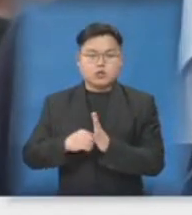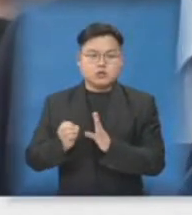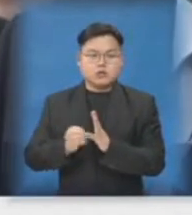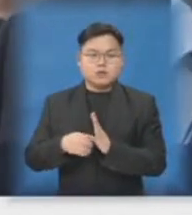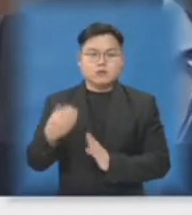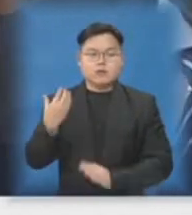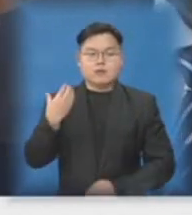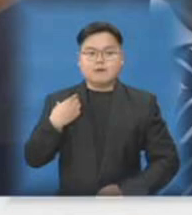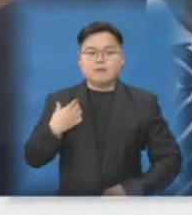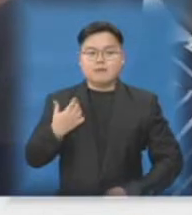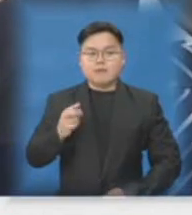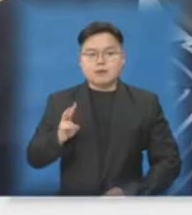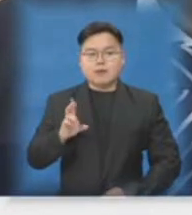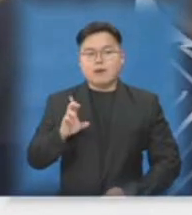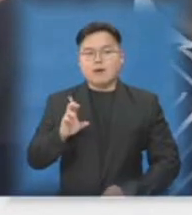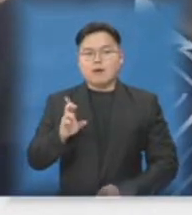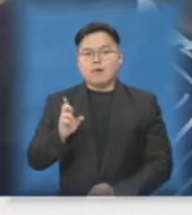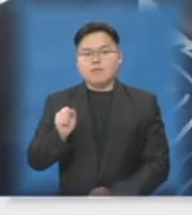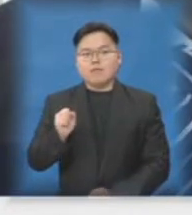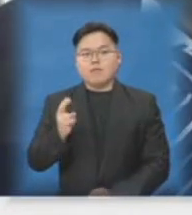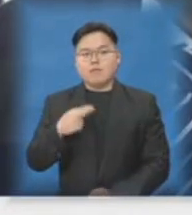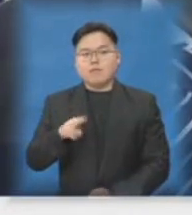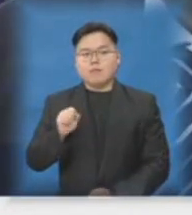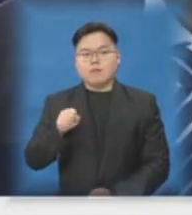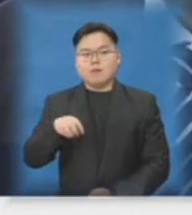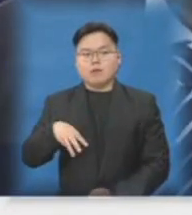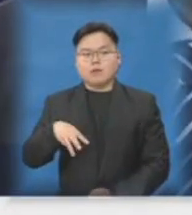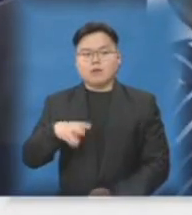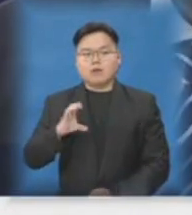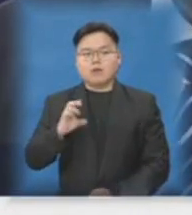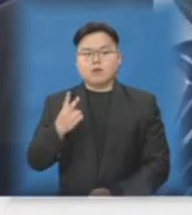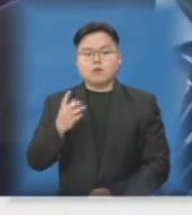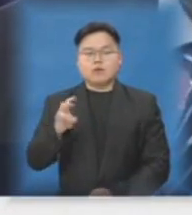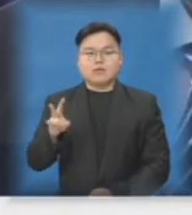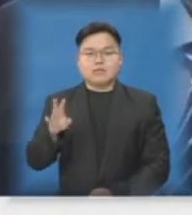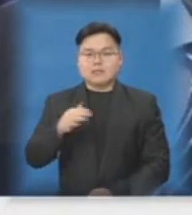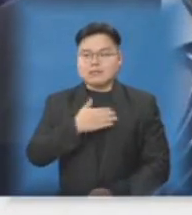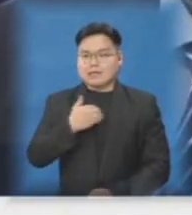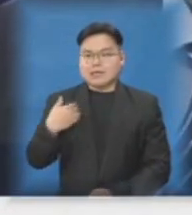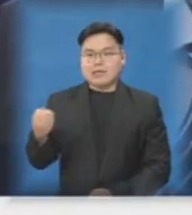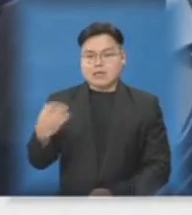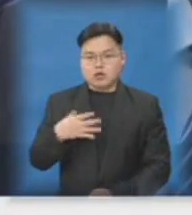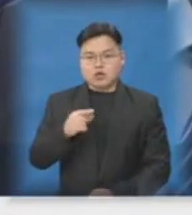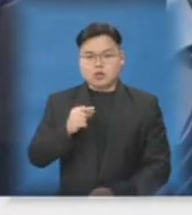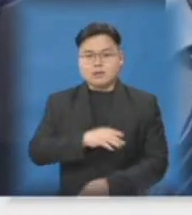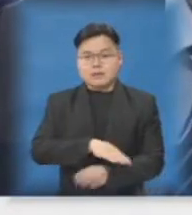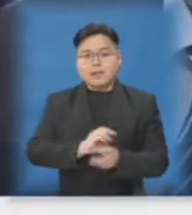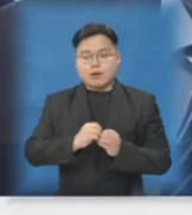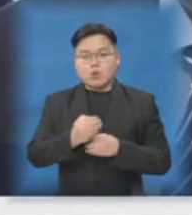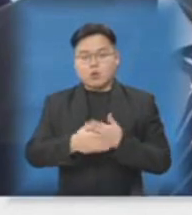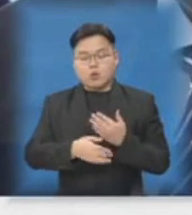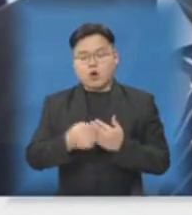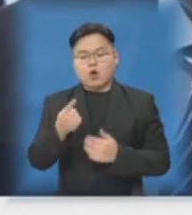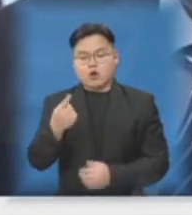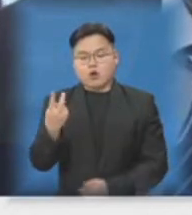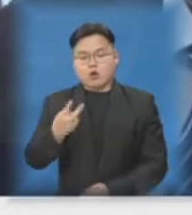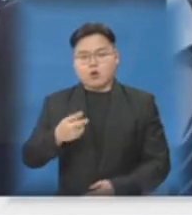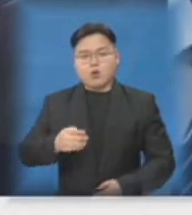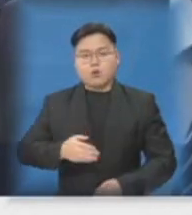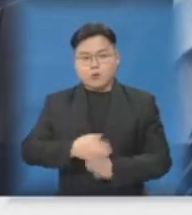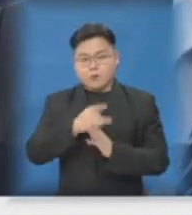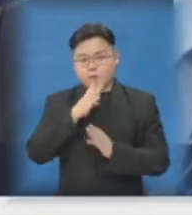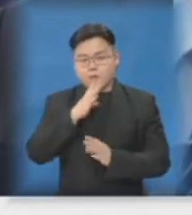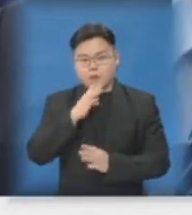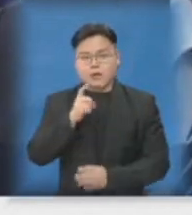Бадамсрын даргын ярдгаар энд нэг жоохон зам баригдсан. Одоо энэ хоёр талынхыг гүйцээвэл үндсэндээ ингээ Монгол улсын хөвтэй чиглэлийн төмөр юу